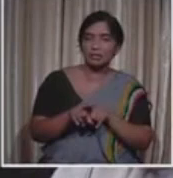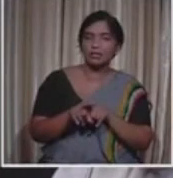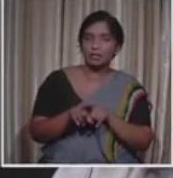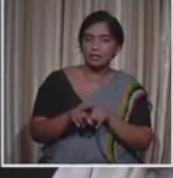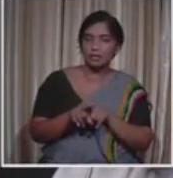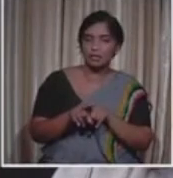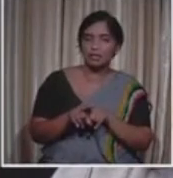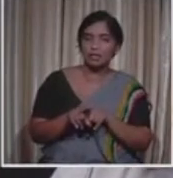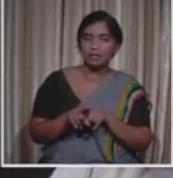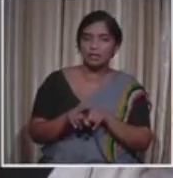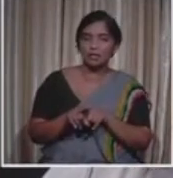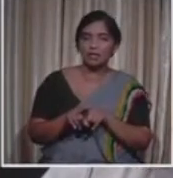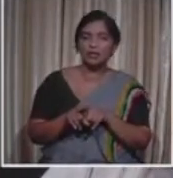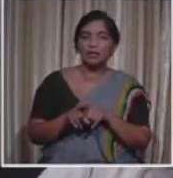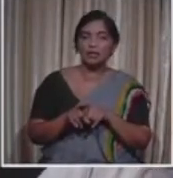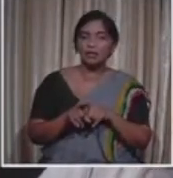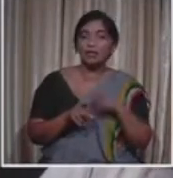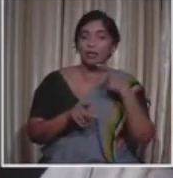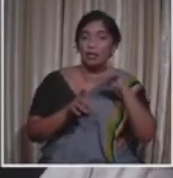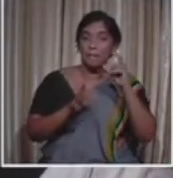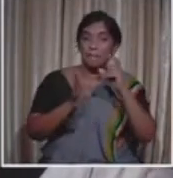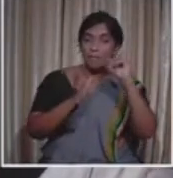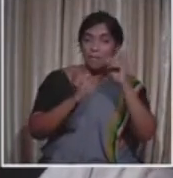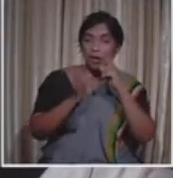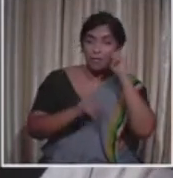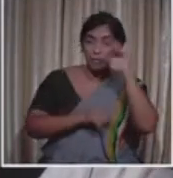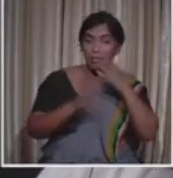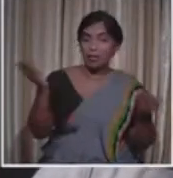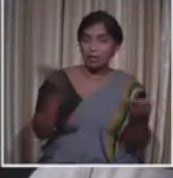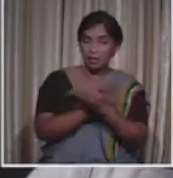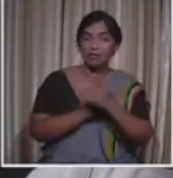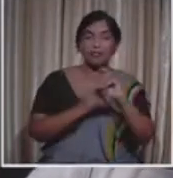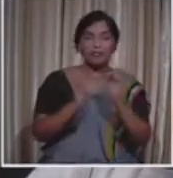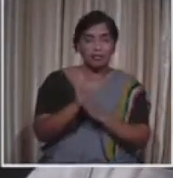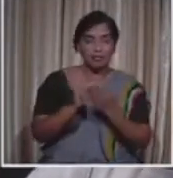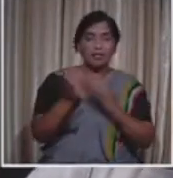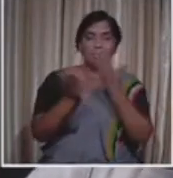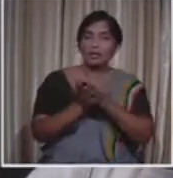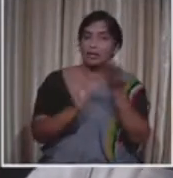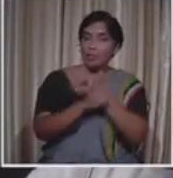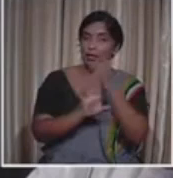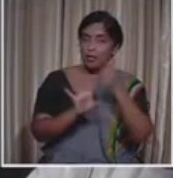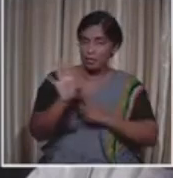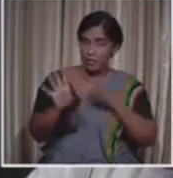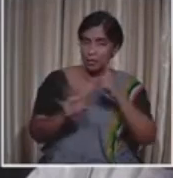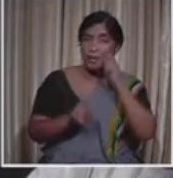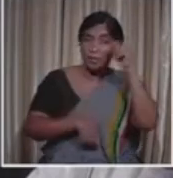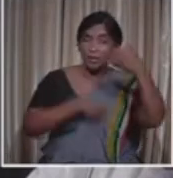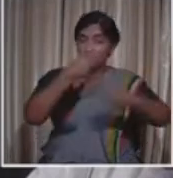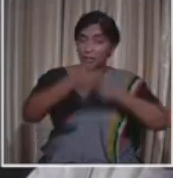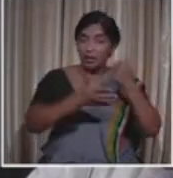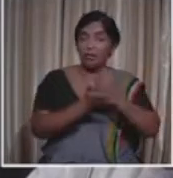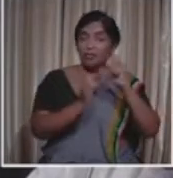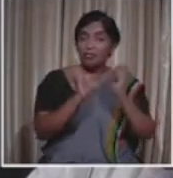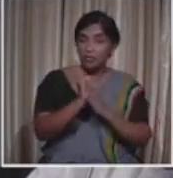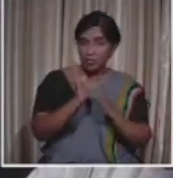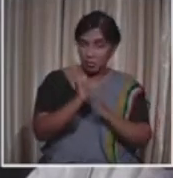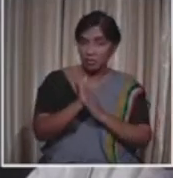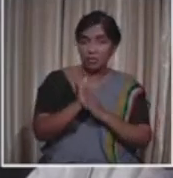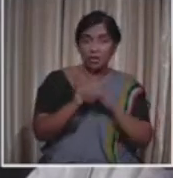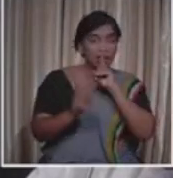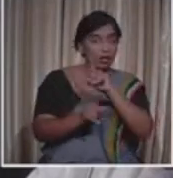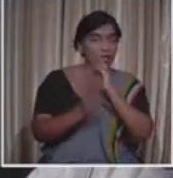අපි මහජන පෙත්සම් කාරක සභාව තියෙනවා. හැමදාම රැස්වීම් තියෙනවා. අපි ගිය අවුරුද්දේ විතරක් මහජන පෙත්සම් කාරක සභාවට